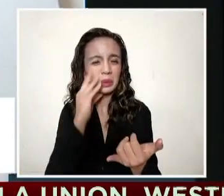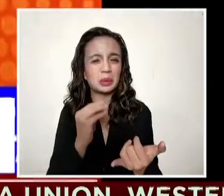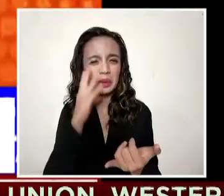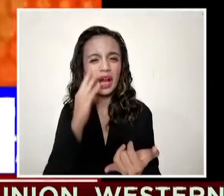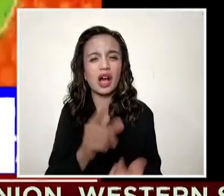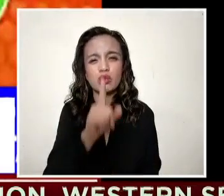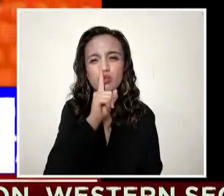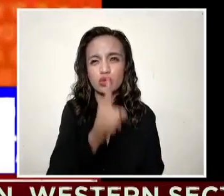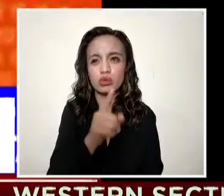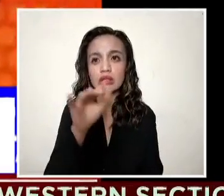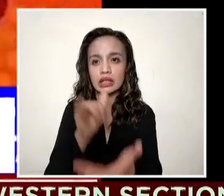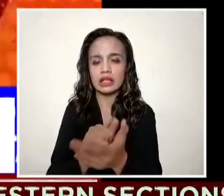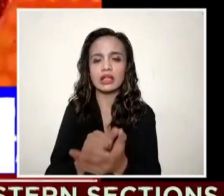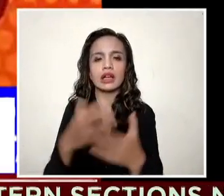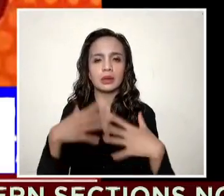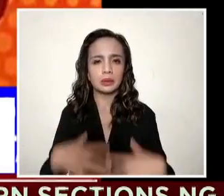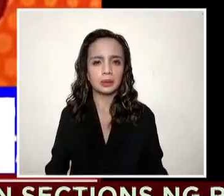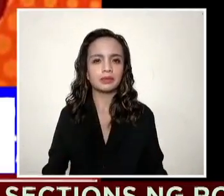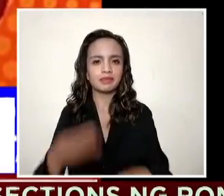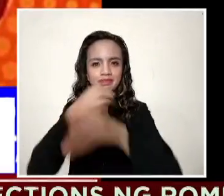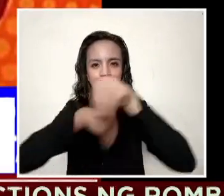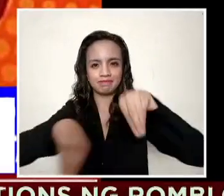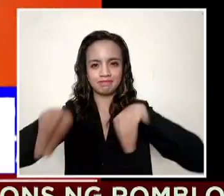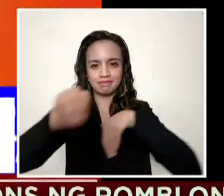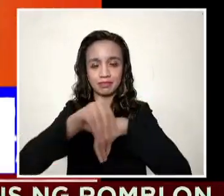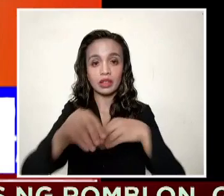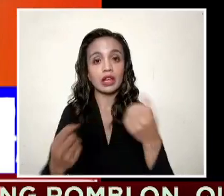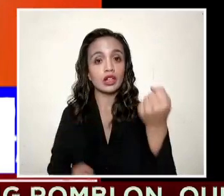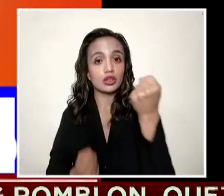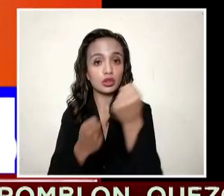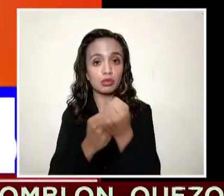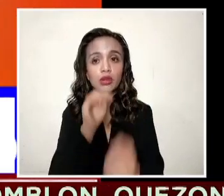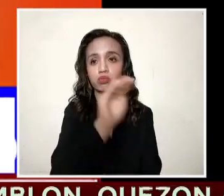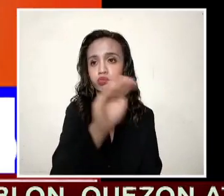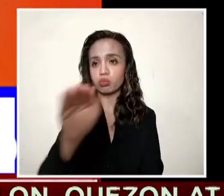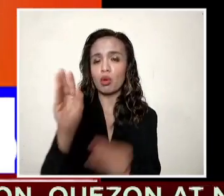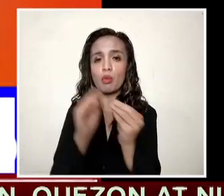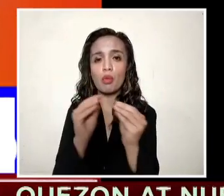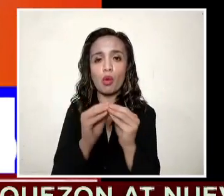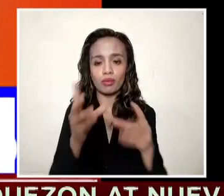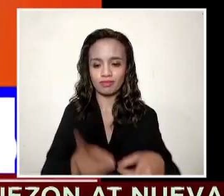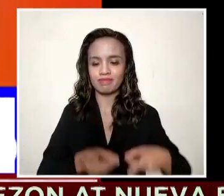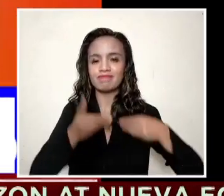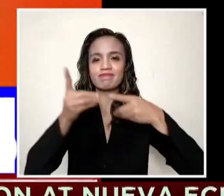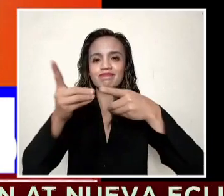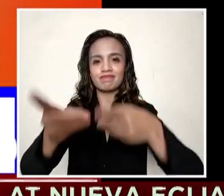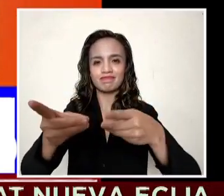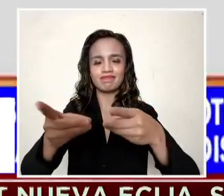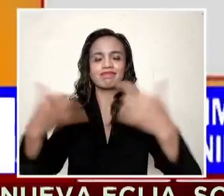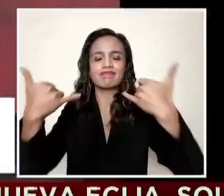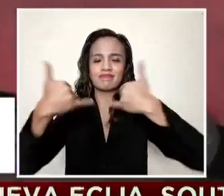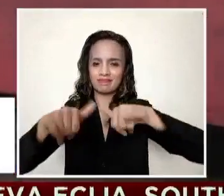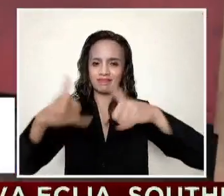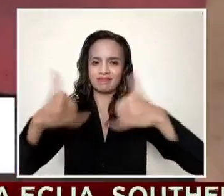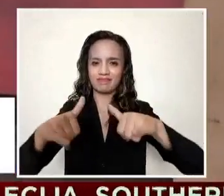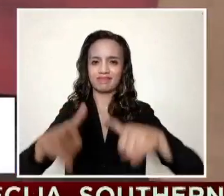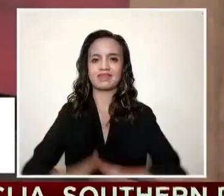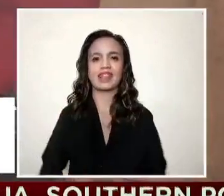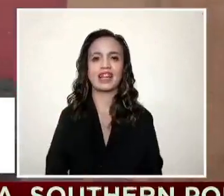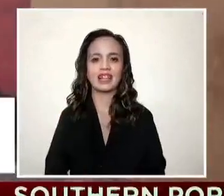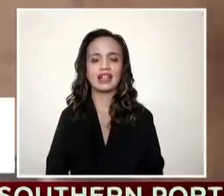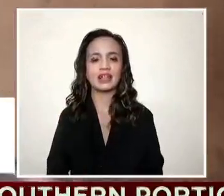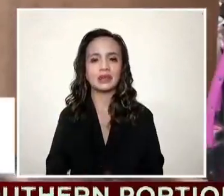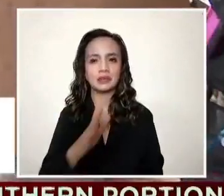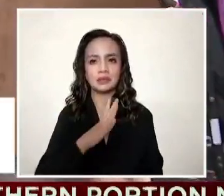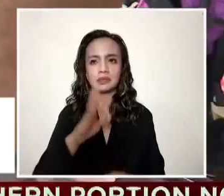reward for them. Bilang suporta, nanawagan ng karagdagang donasyong mga laruan ang programang Sakto. 5